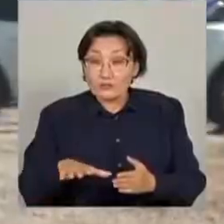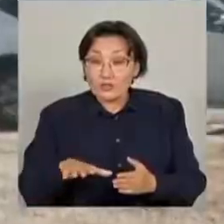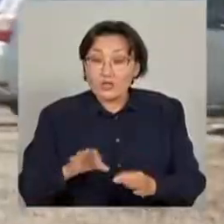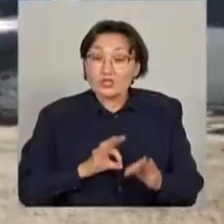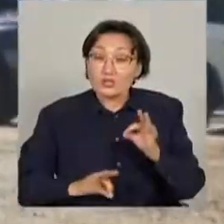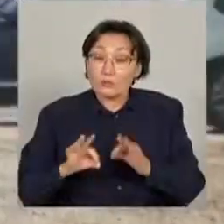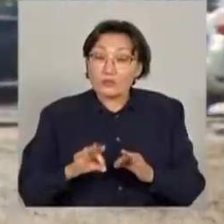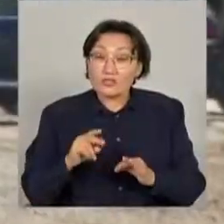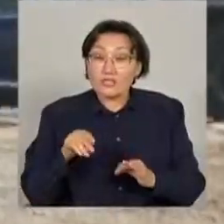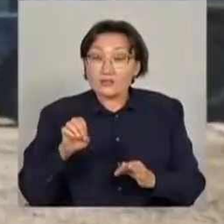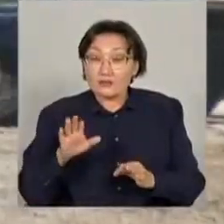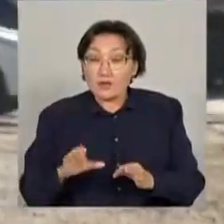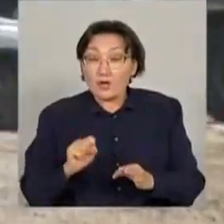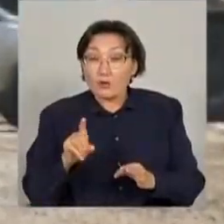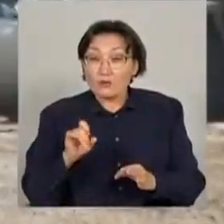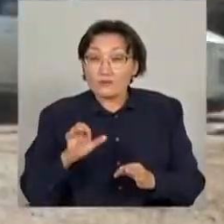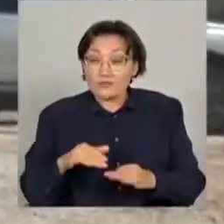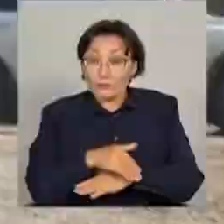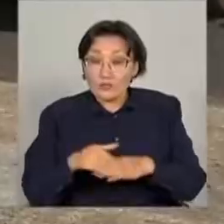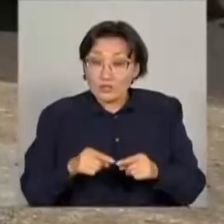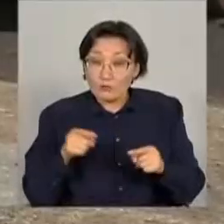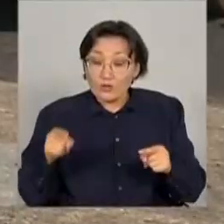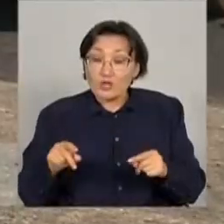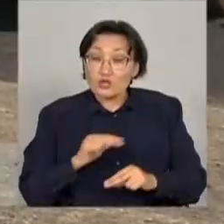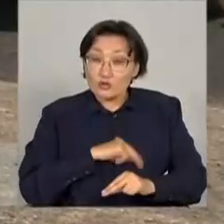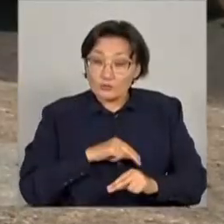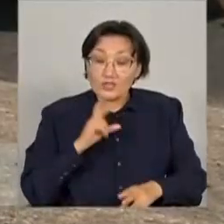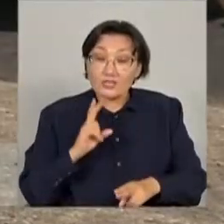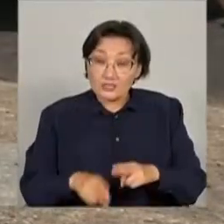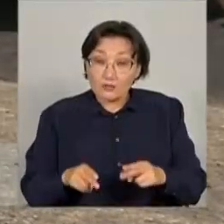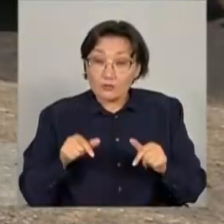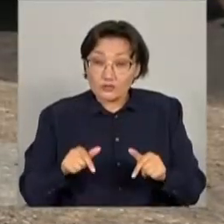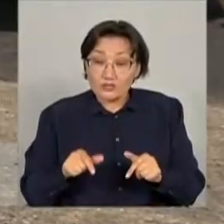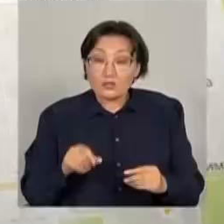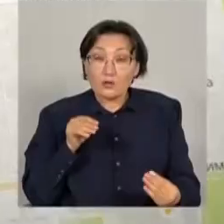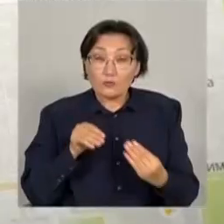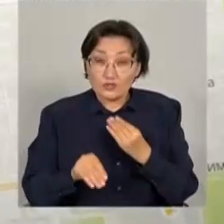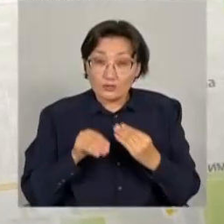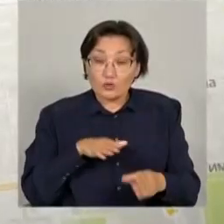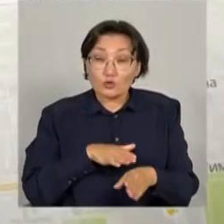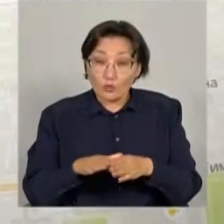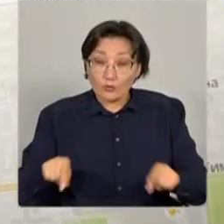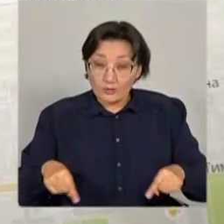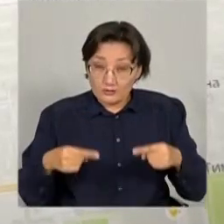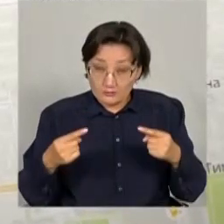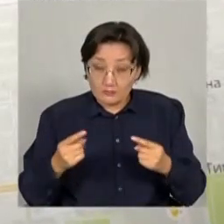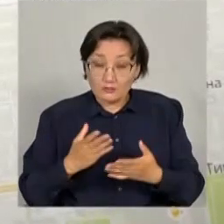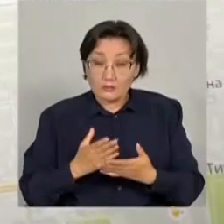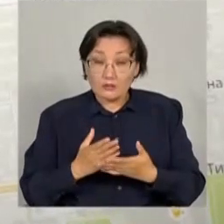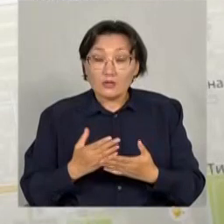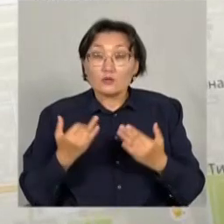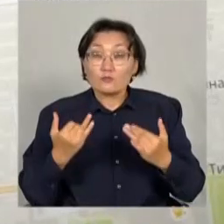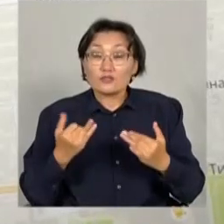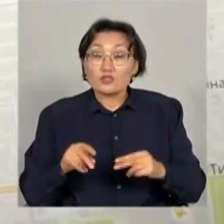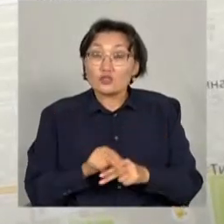бағытта Тілендиевтен Әуезов көшесіне дейінгі аралықта жұмыстар аяқталды. Ондағы көлік қозғалысы толығымен қалпына келтірілген.